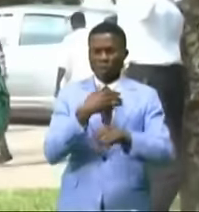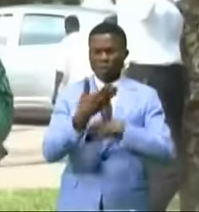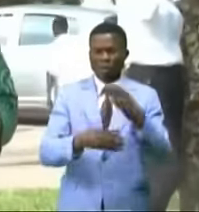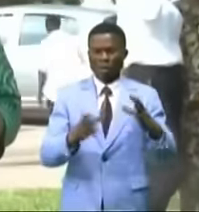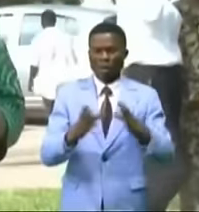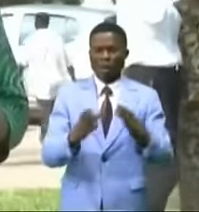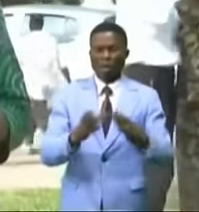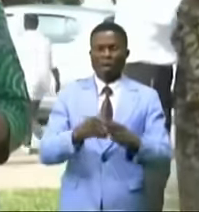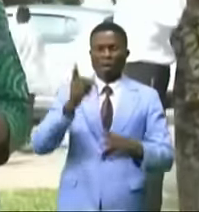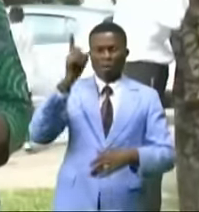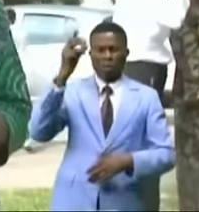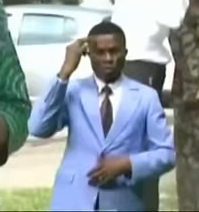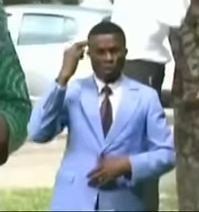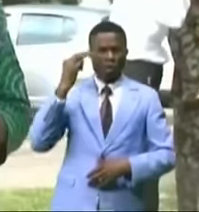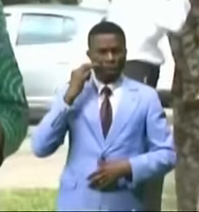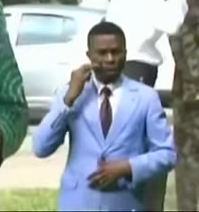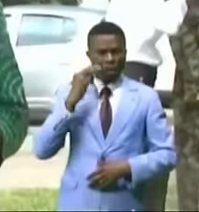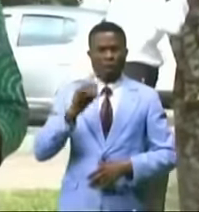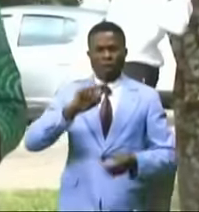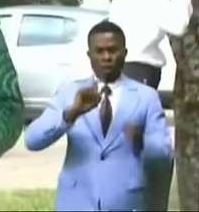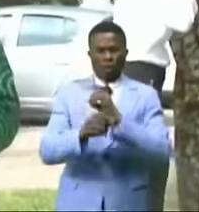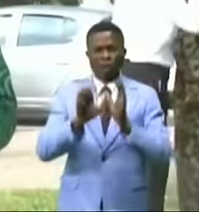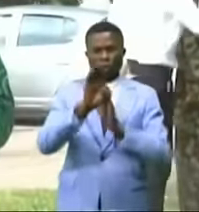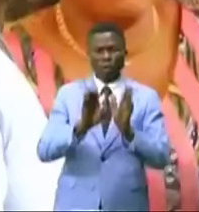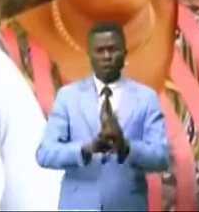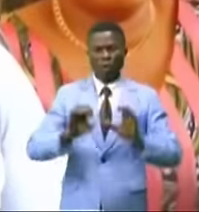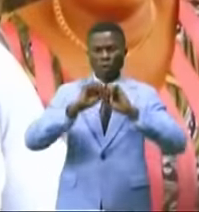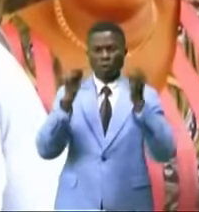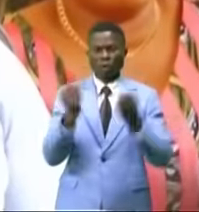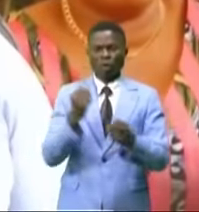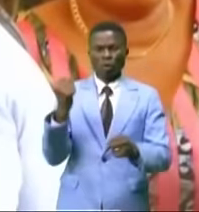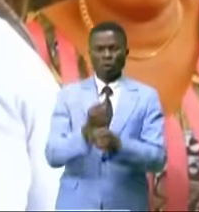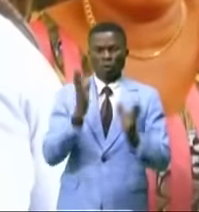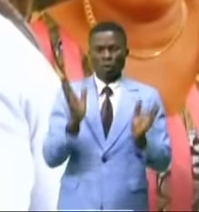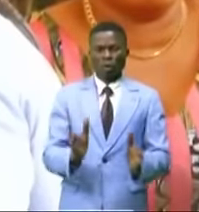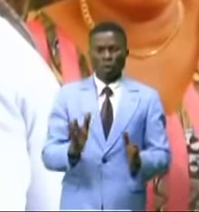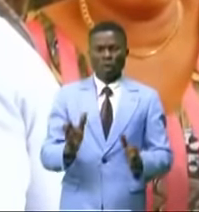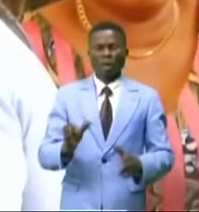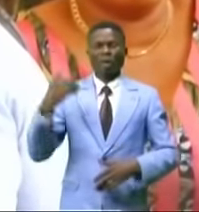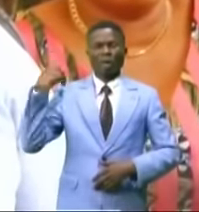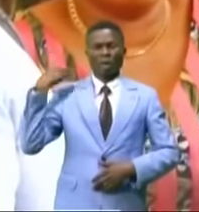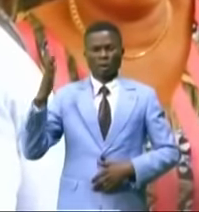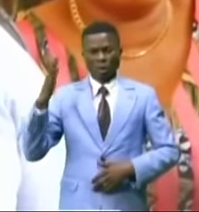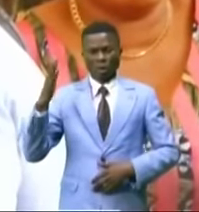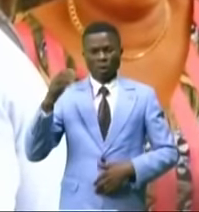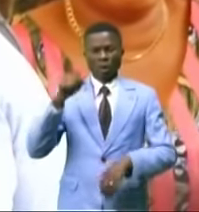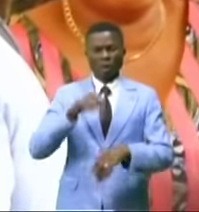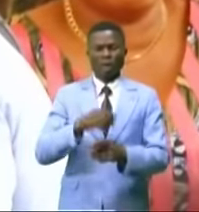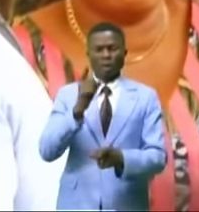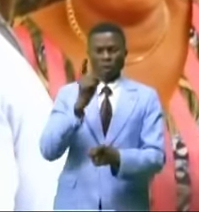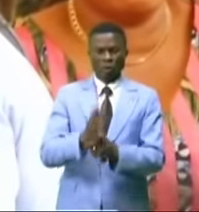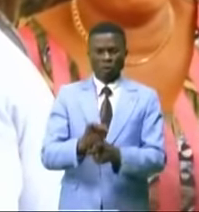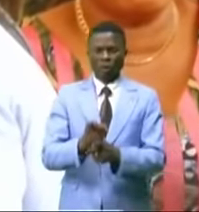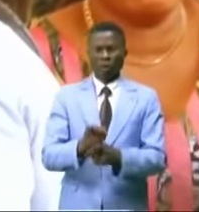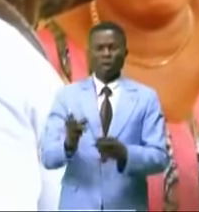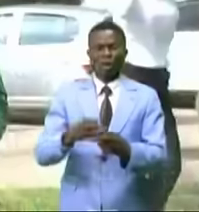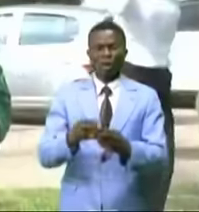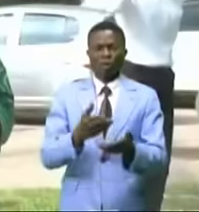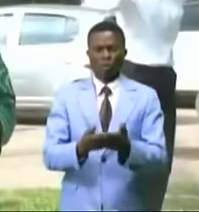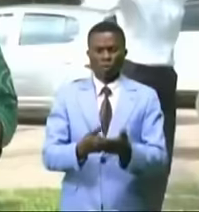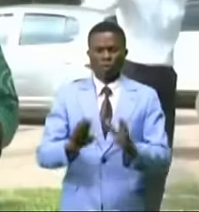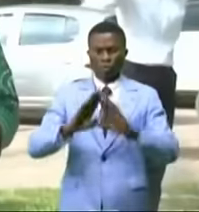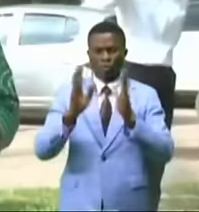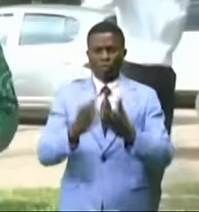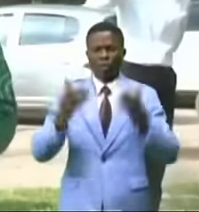Jean-Pierre Liaou, allant dans l'amélioration des conditions socio-professionnelles des fonctionnaires de l'État en temps record. Tous les cadres et agents